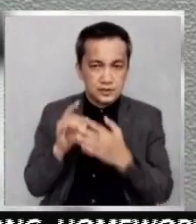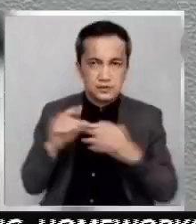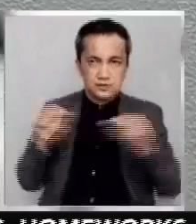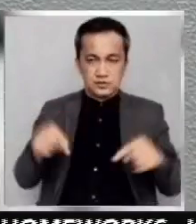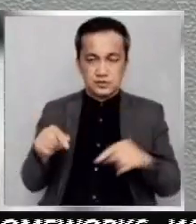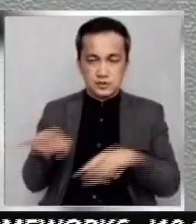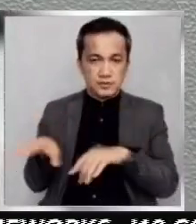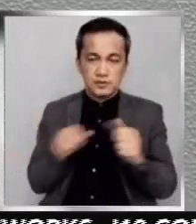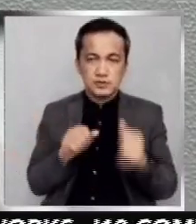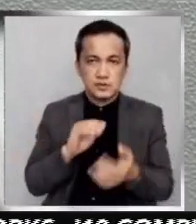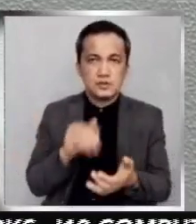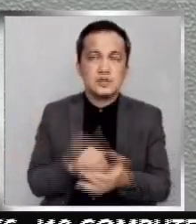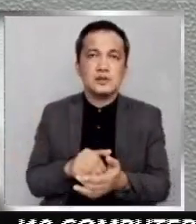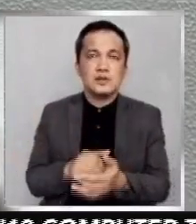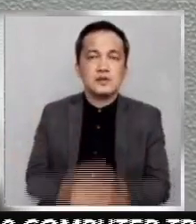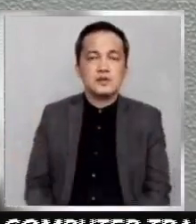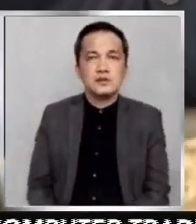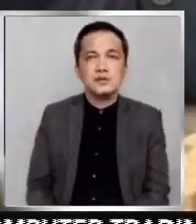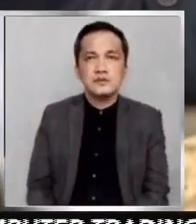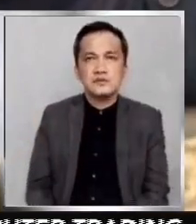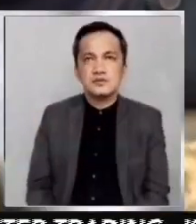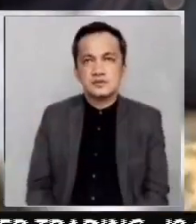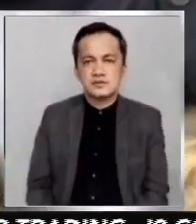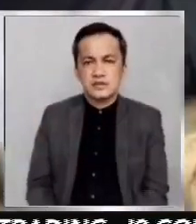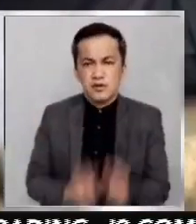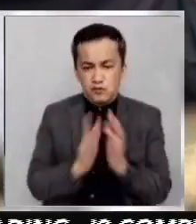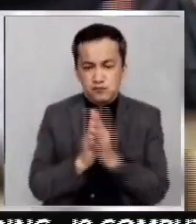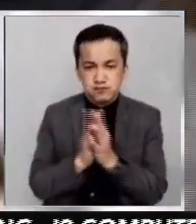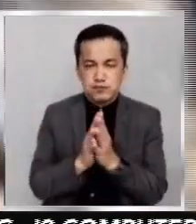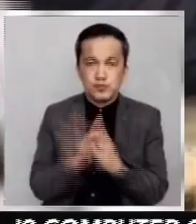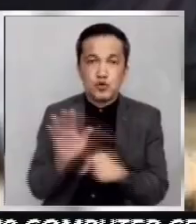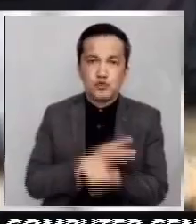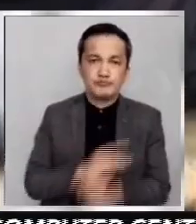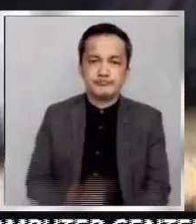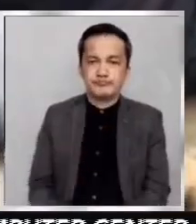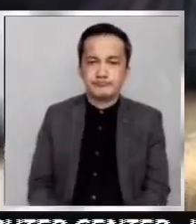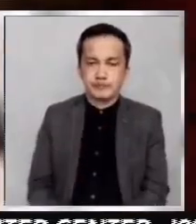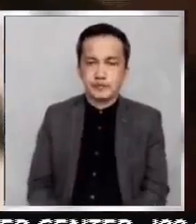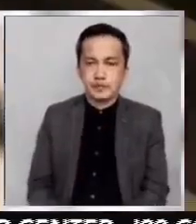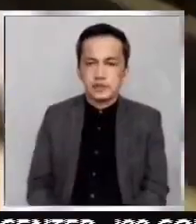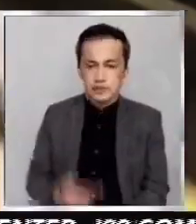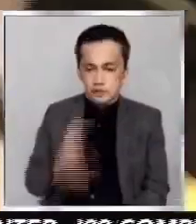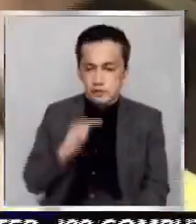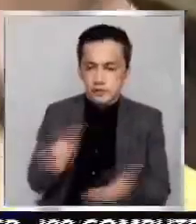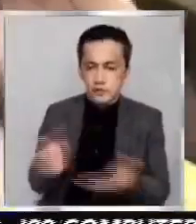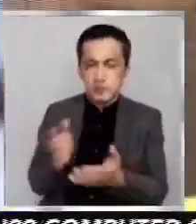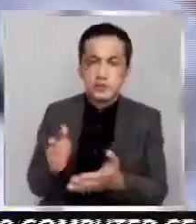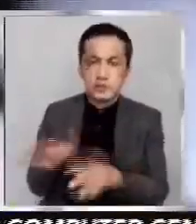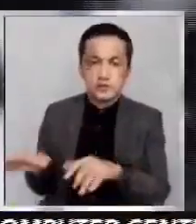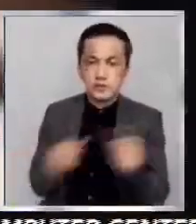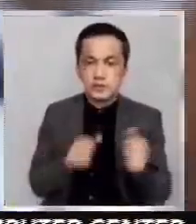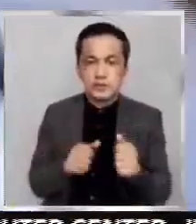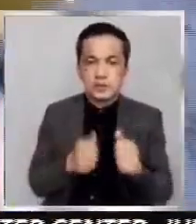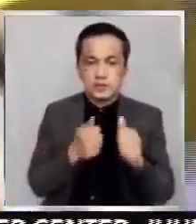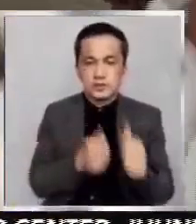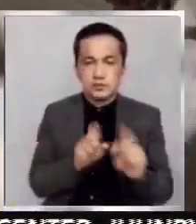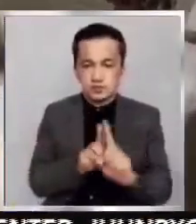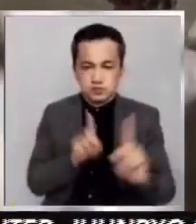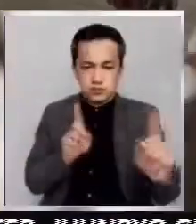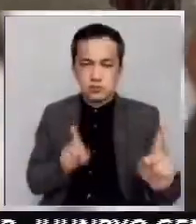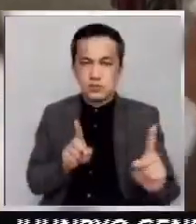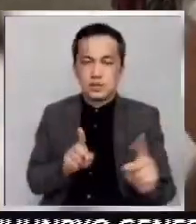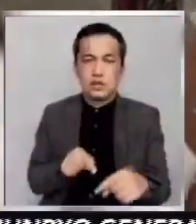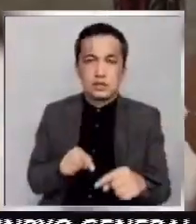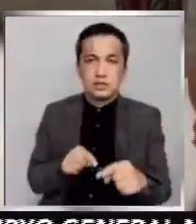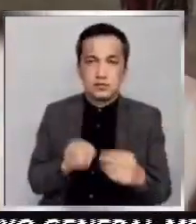centers, medyo congested pa. Hinihikayat ang evacuees na sundin ang minimum public health standards, lalo na ang